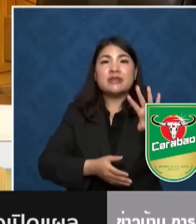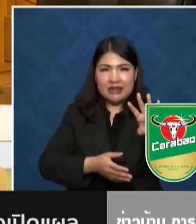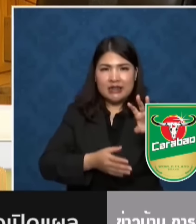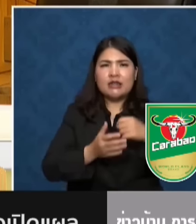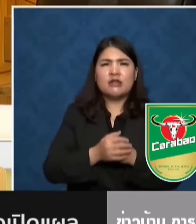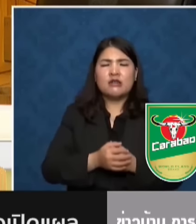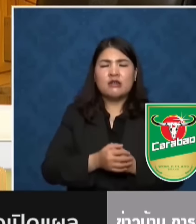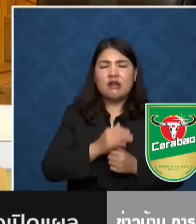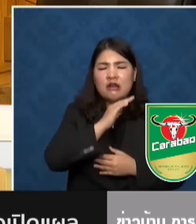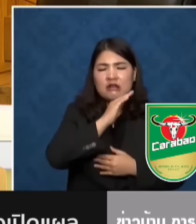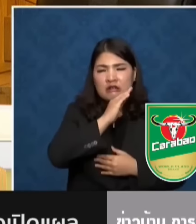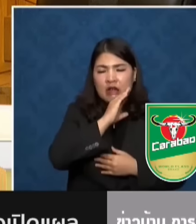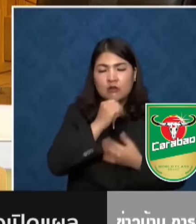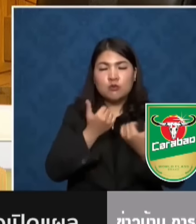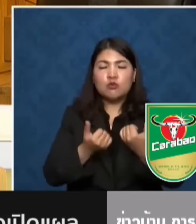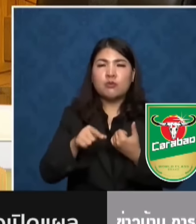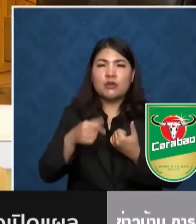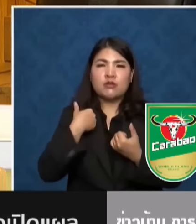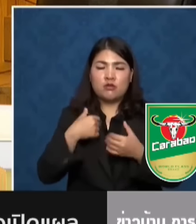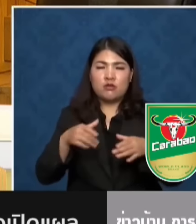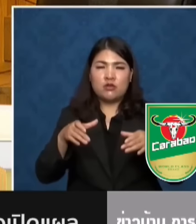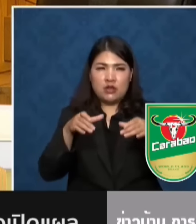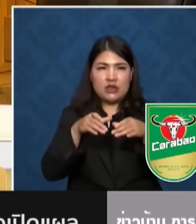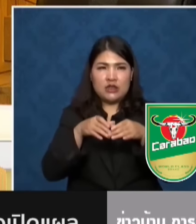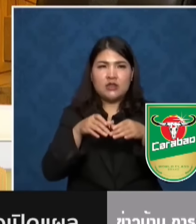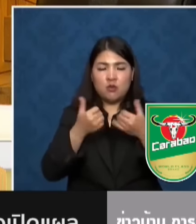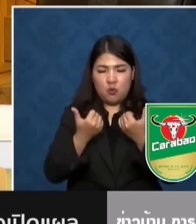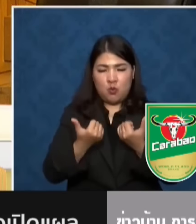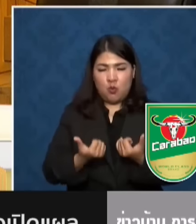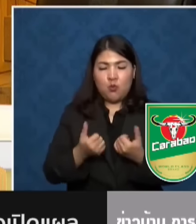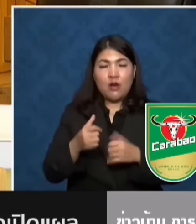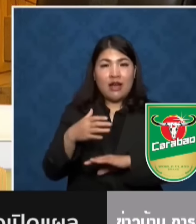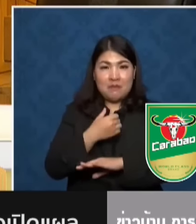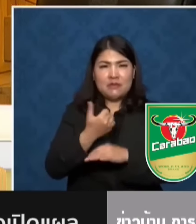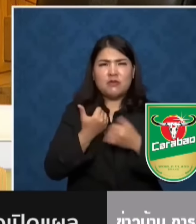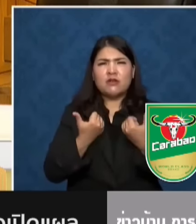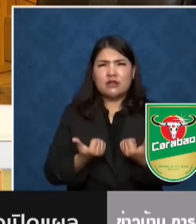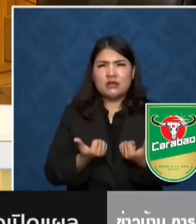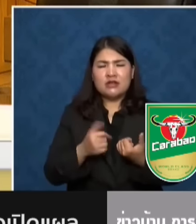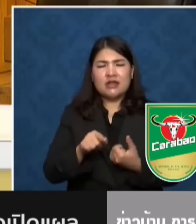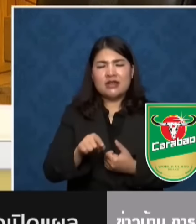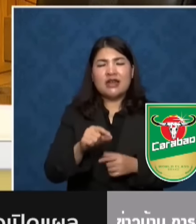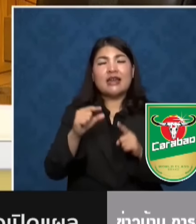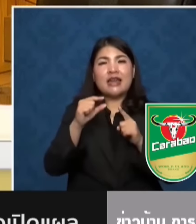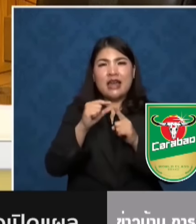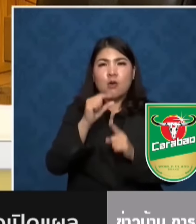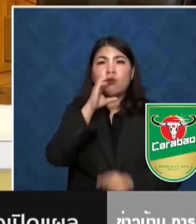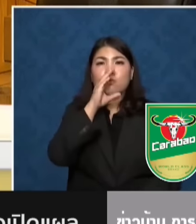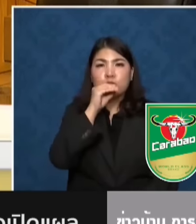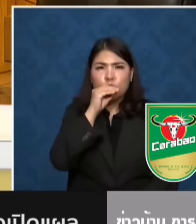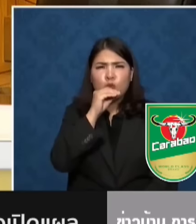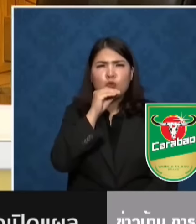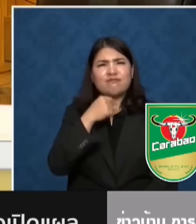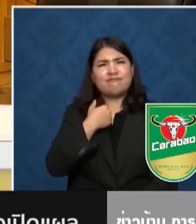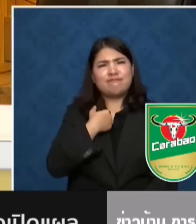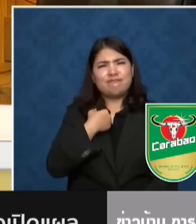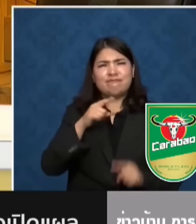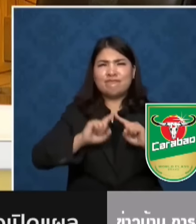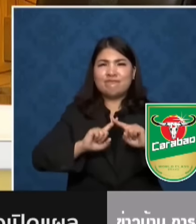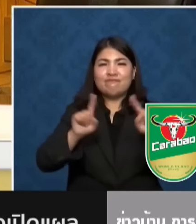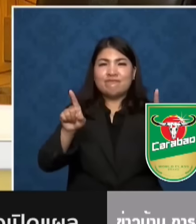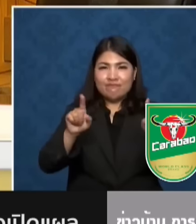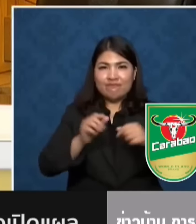ฎระเบียบมันตั้งแต่ของสมัยรัฐบาลที่แล้ ว ก็แก้กันในรัฐบาลที่แล้วก็คุณก็เป็นรัฐบาลไม่ใช่เหร อ ในครั้งที่แล้วอ่ะ แล้วตอน รัฐบาลบอกตอนนี้มาบอกทำล